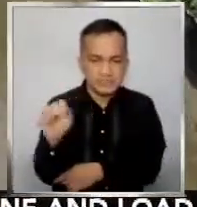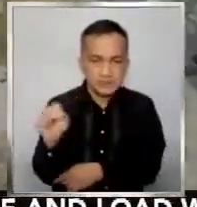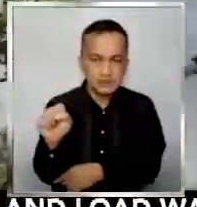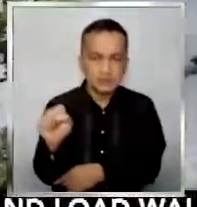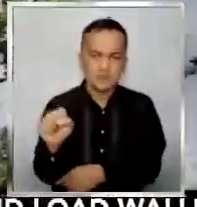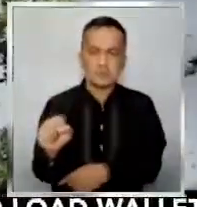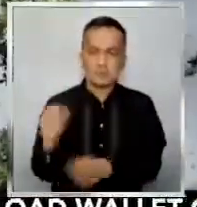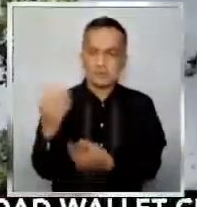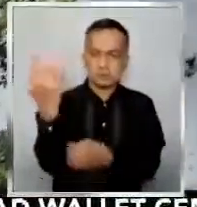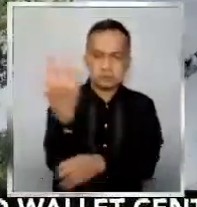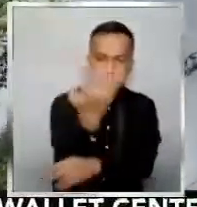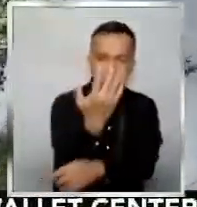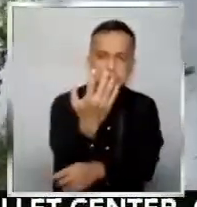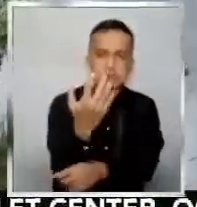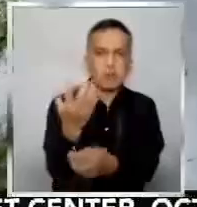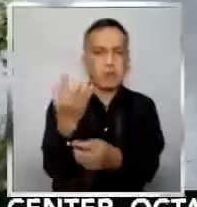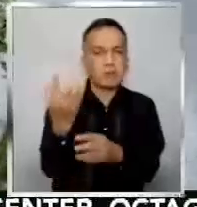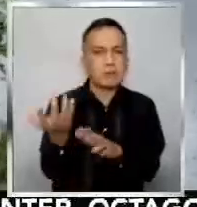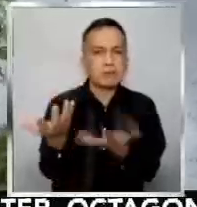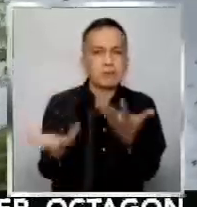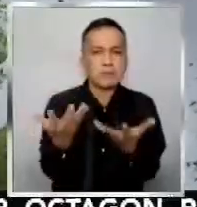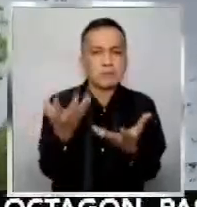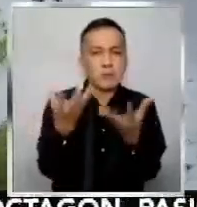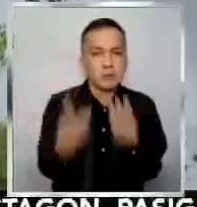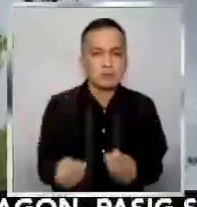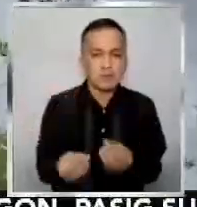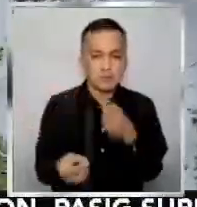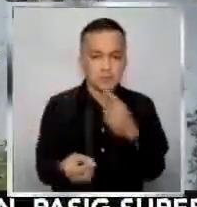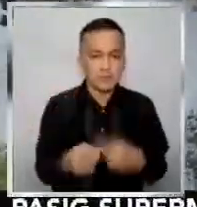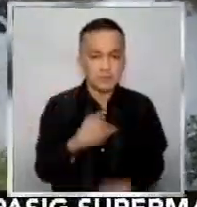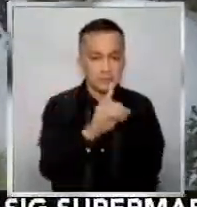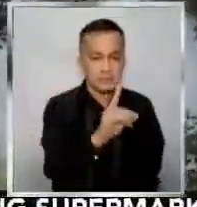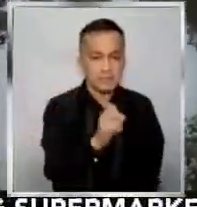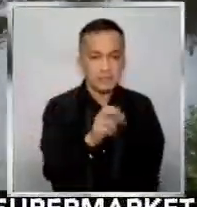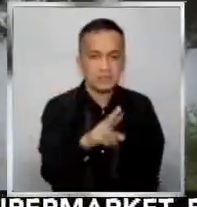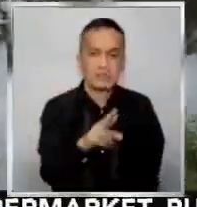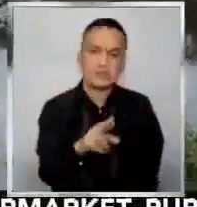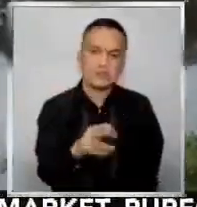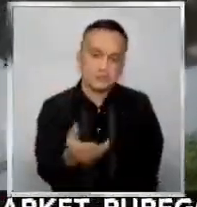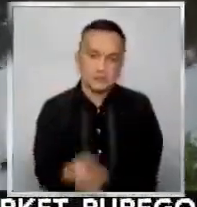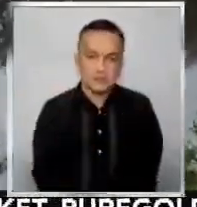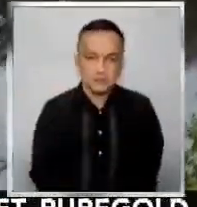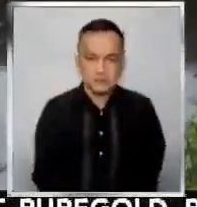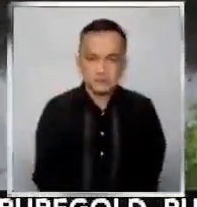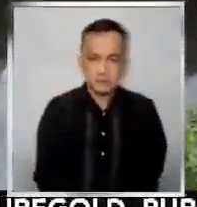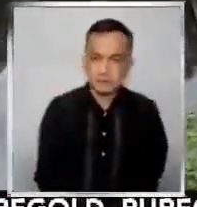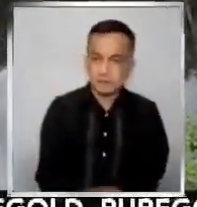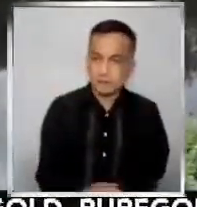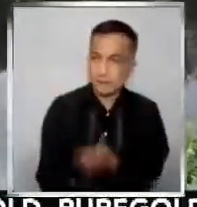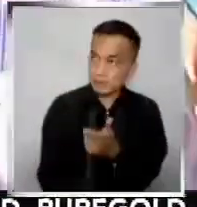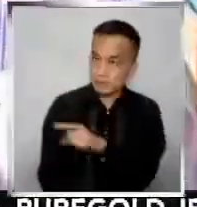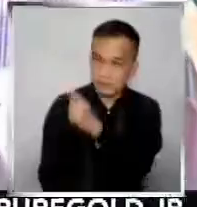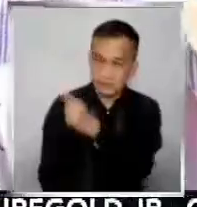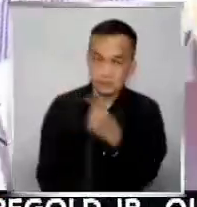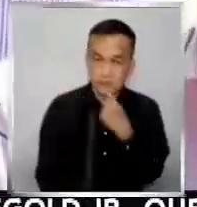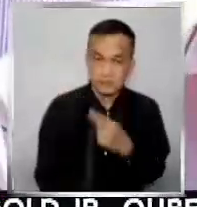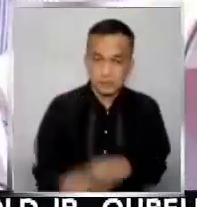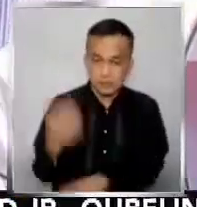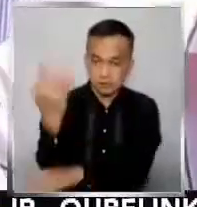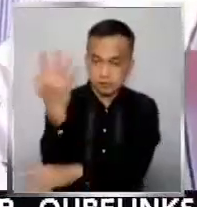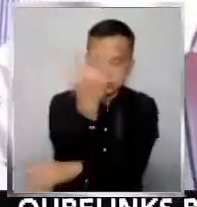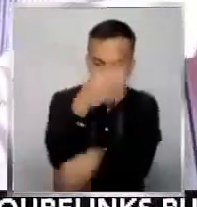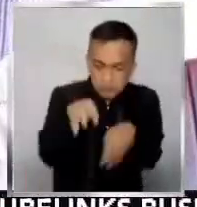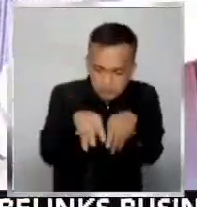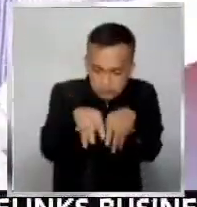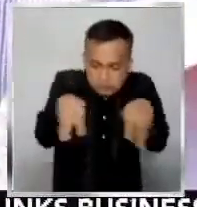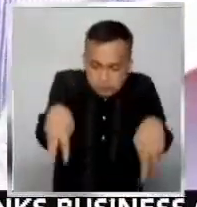mawala. Sabi ng Department of Environment and Natural Resources. Yung mga mangrove natin, yung mga nakataas na mga ugat dyan, dun po humihinga